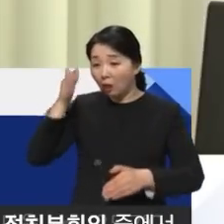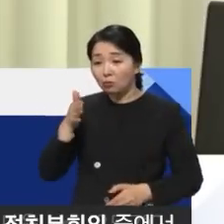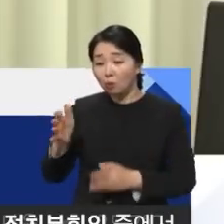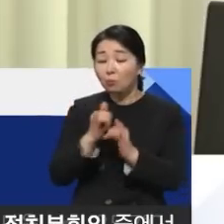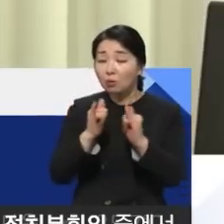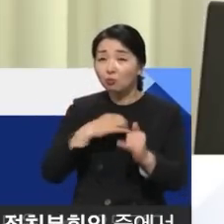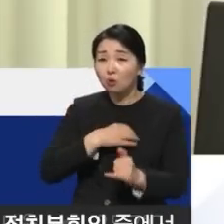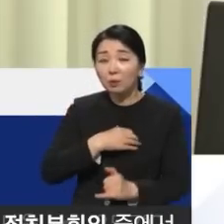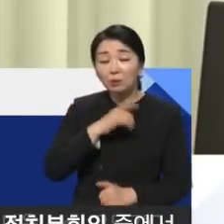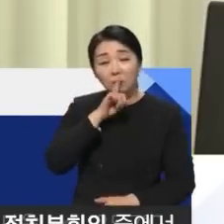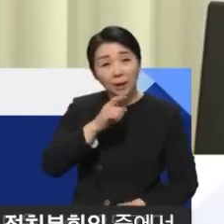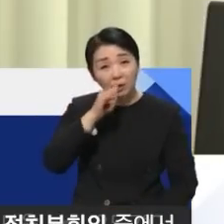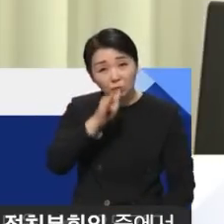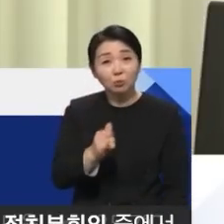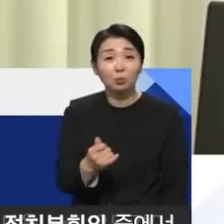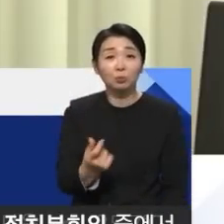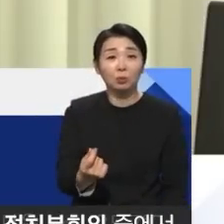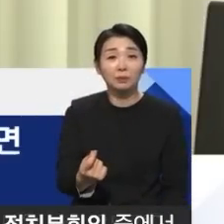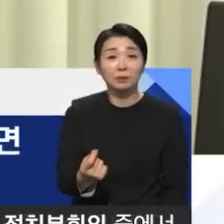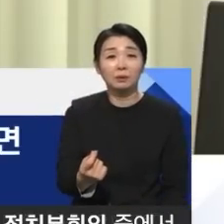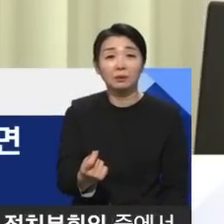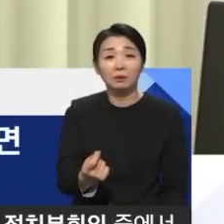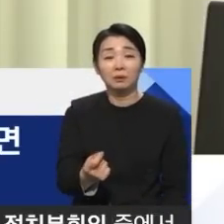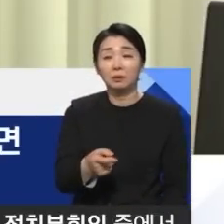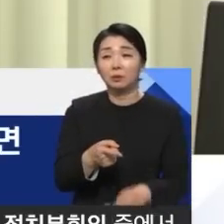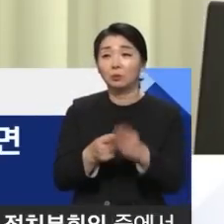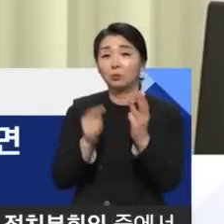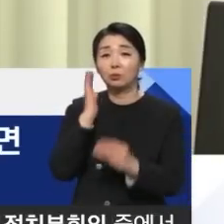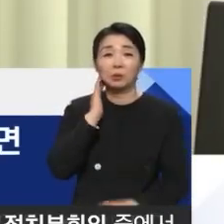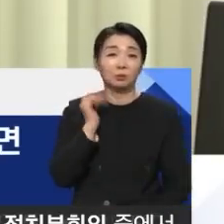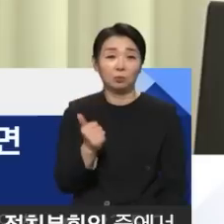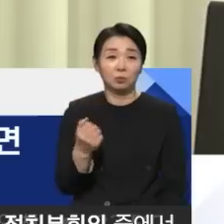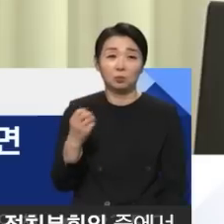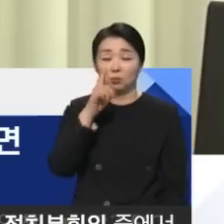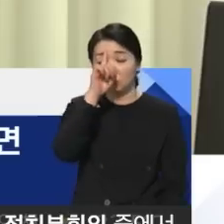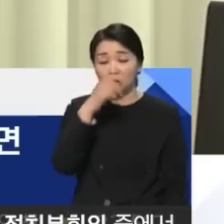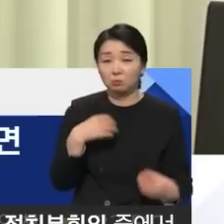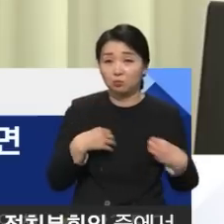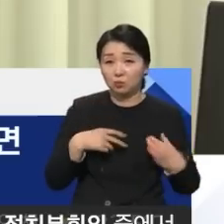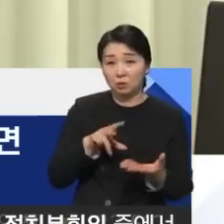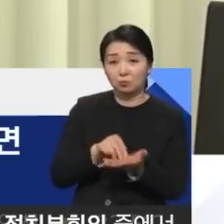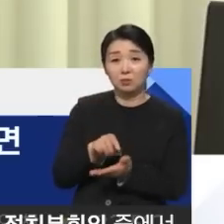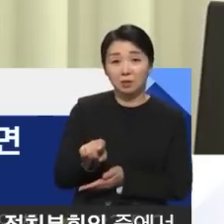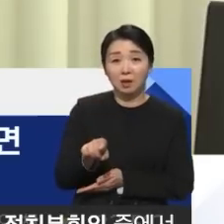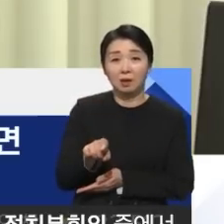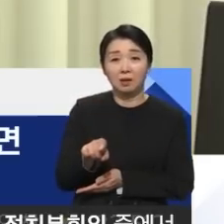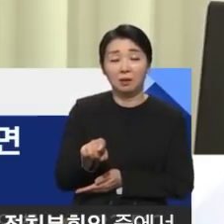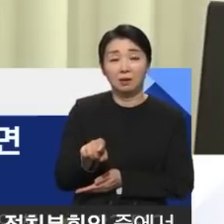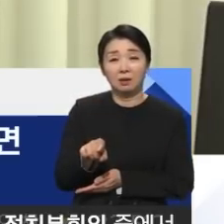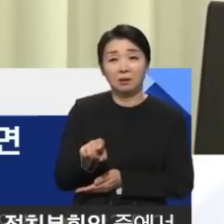위험하다고 생각하는 사람들이 있는 있고. 거잖아요. 어쨌든 윤 대통령이나 정부가 이 문제는